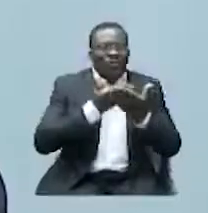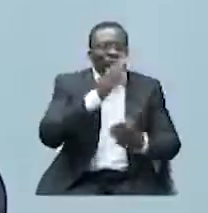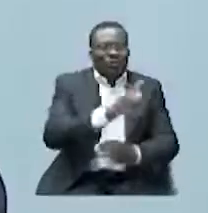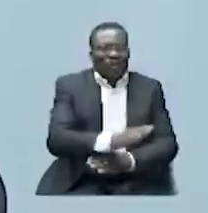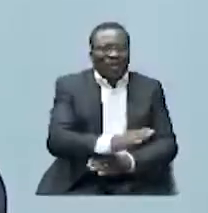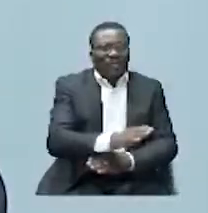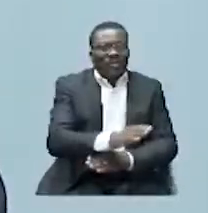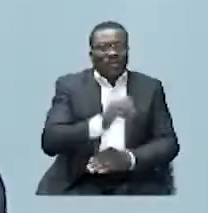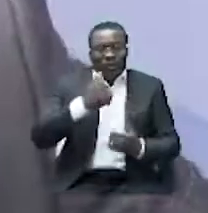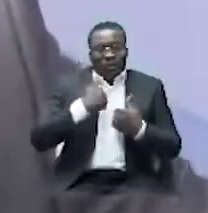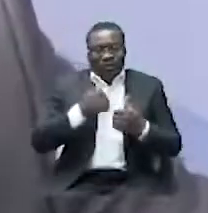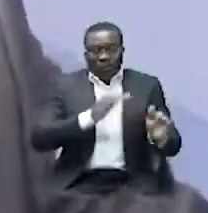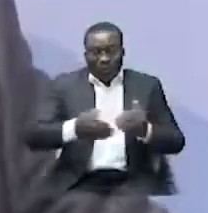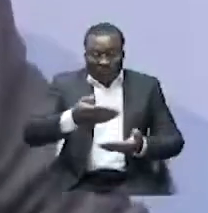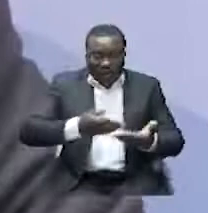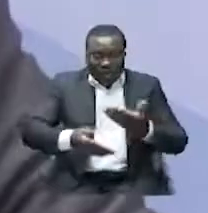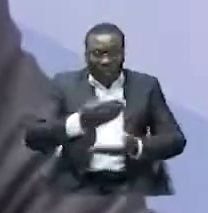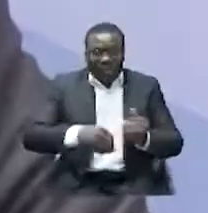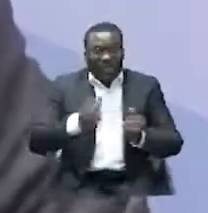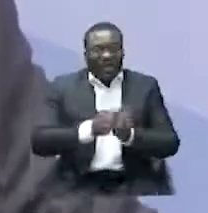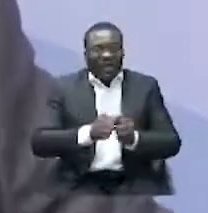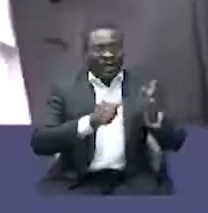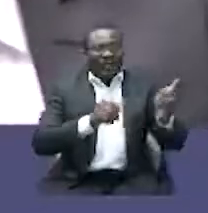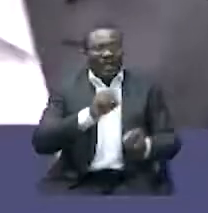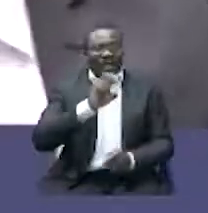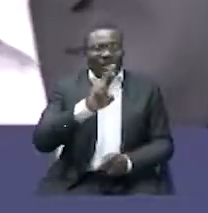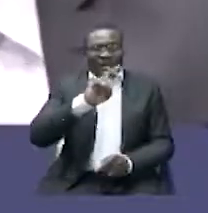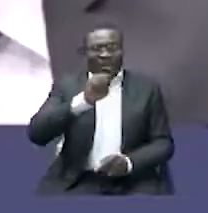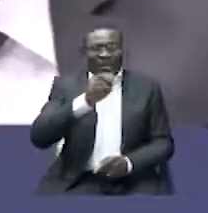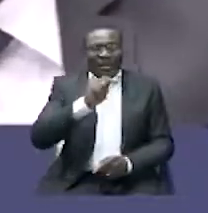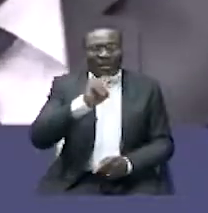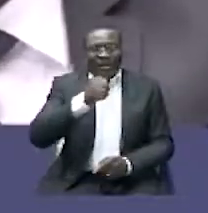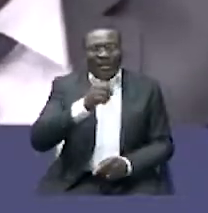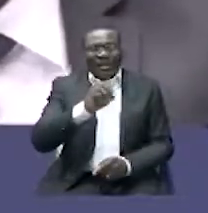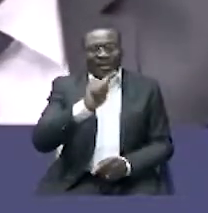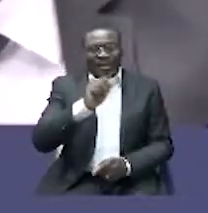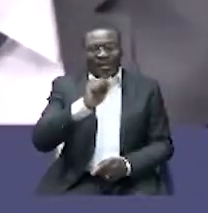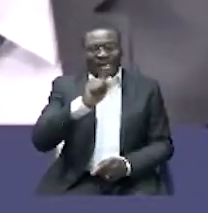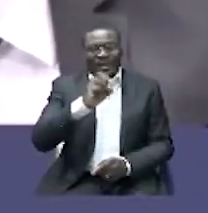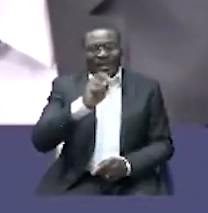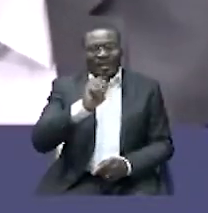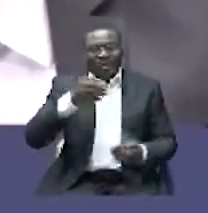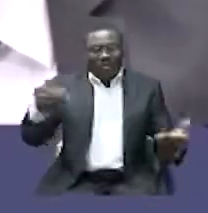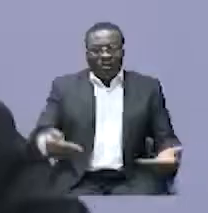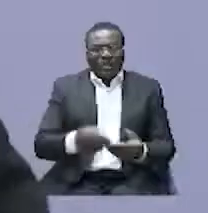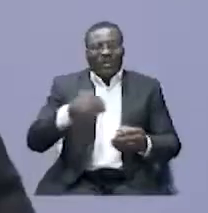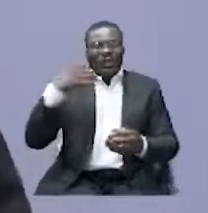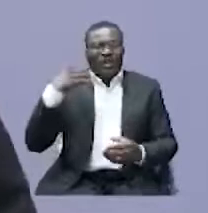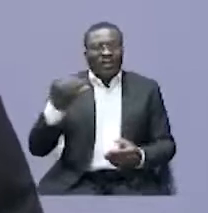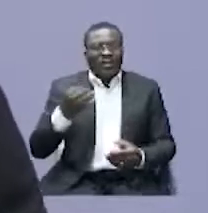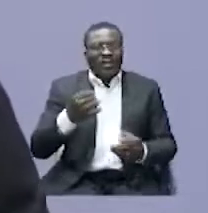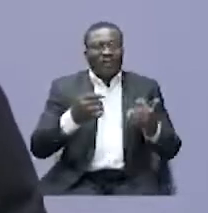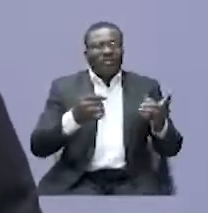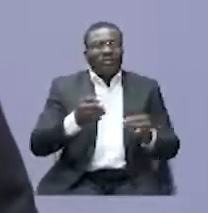Bonsoir. J'anime cet entretien avec René Talon. C'est lui qui va se charger de présenter pour nous le candidat.